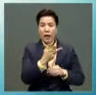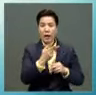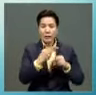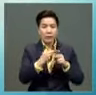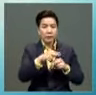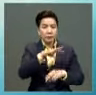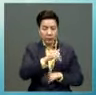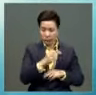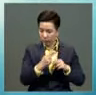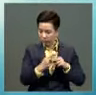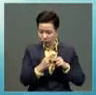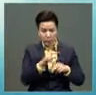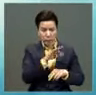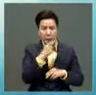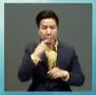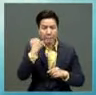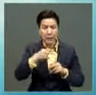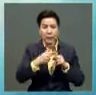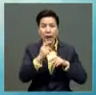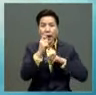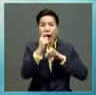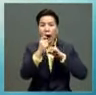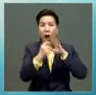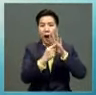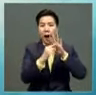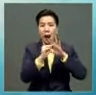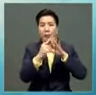อร์แมนถ้าอ่านผิดขออภัยนะครับ